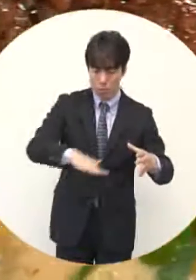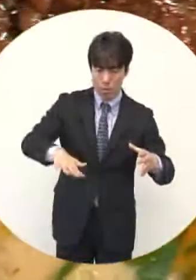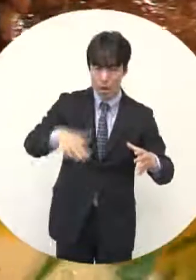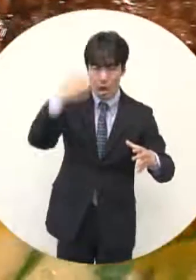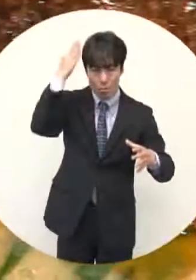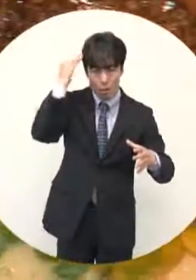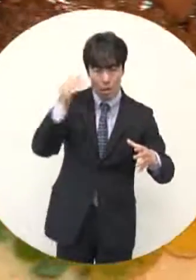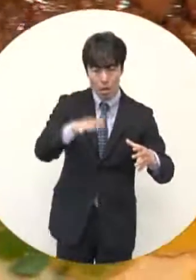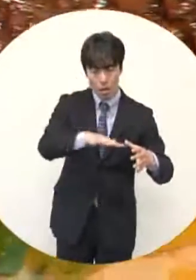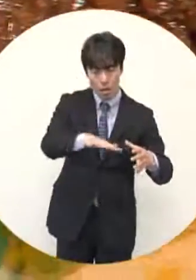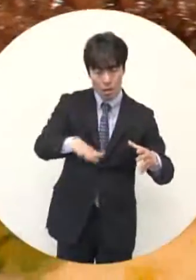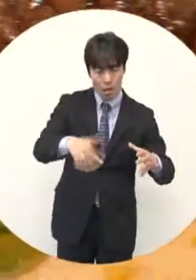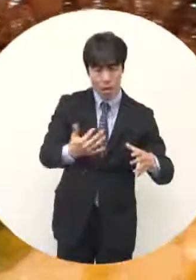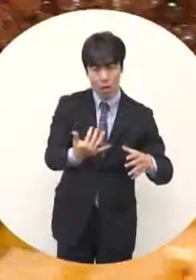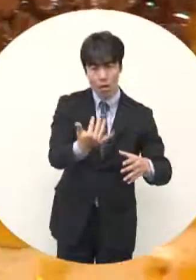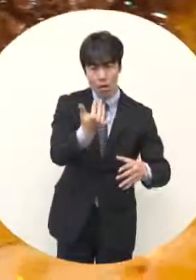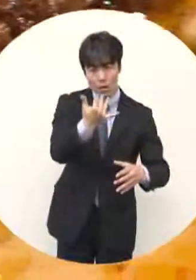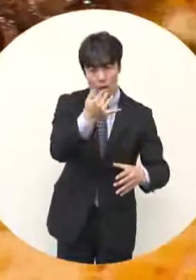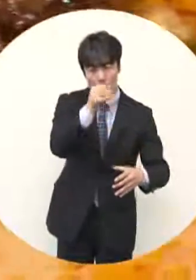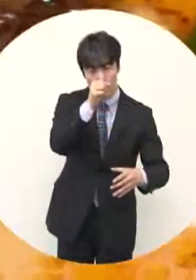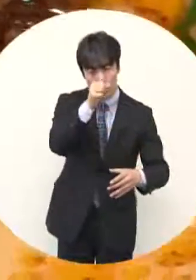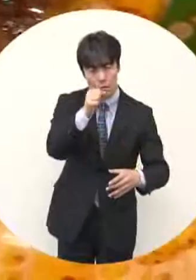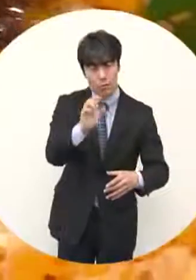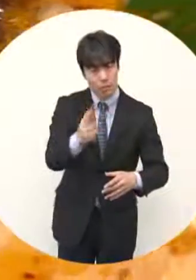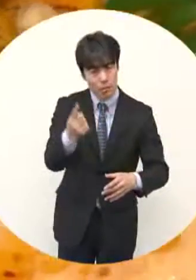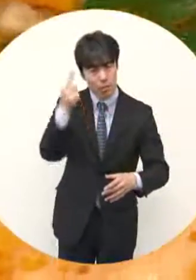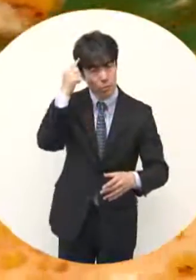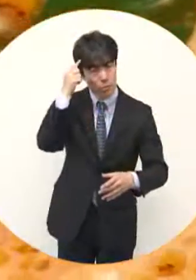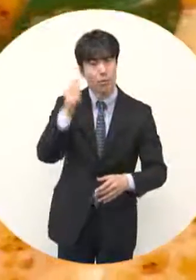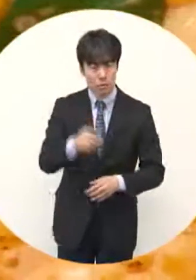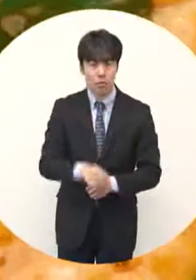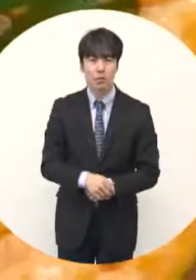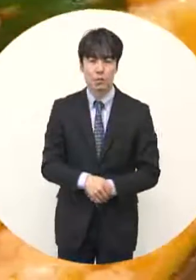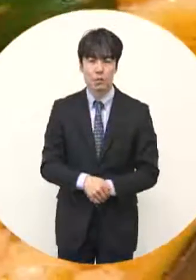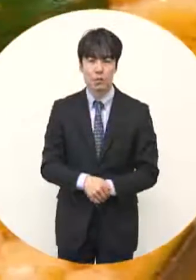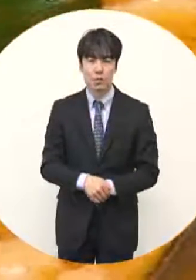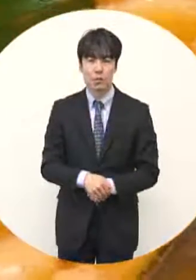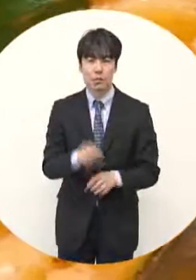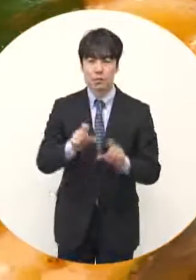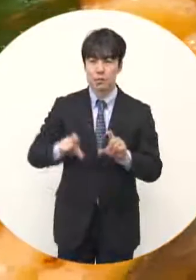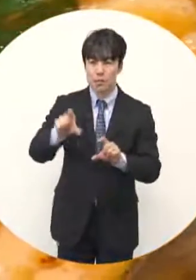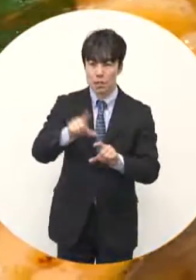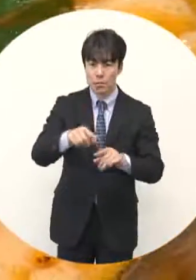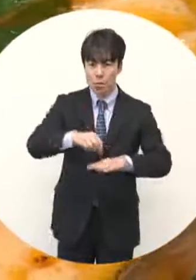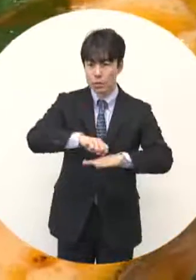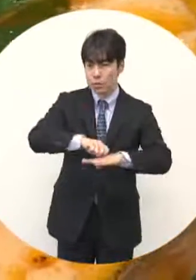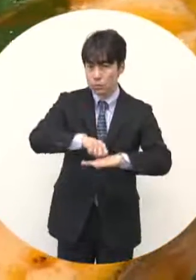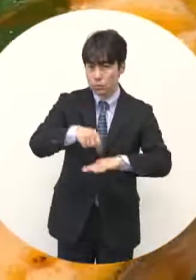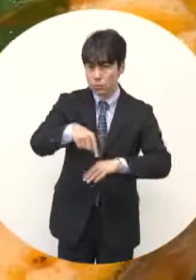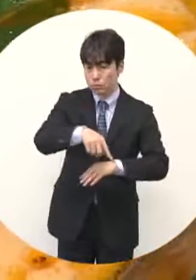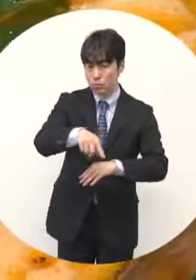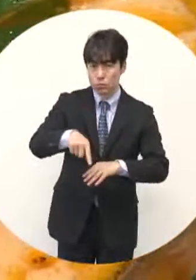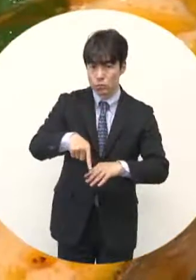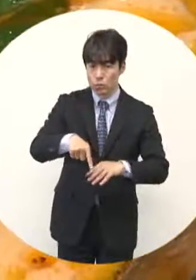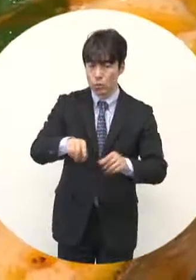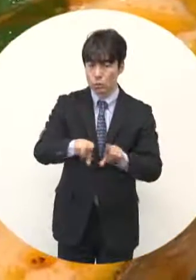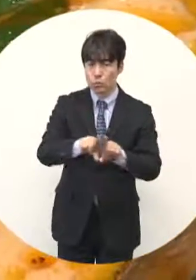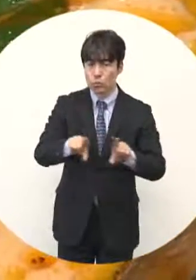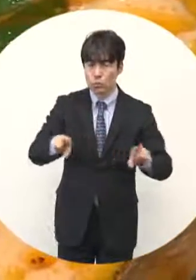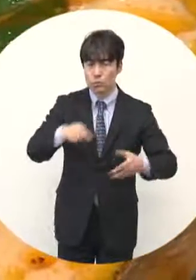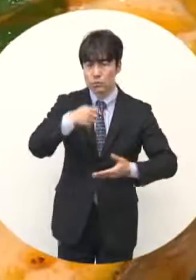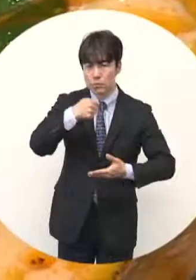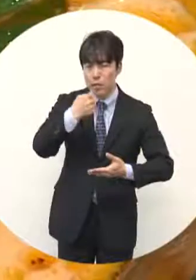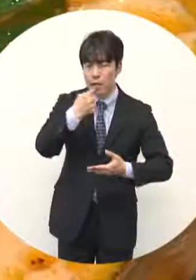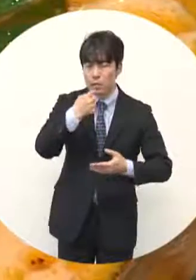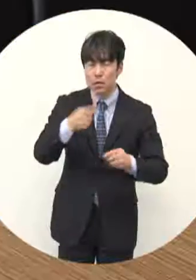が多分何かポイントなのかなと思うんですけれども、こちらのひき肉もなんか普通食べてるの